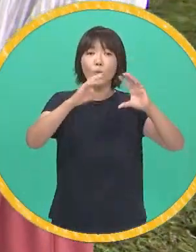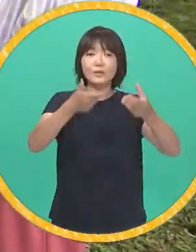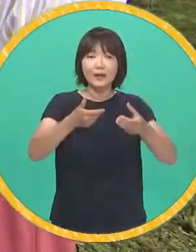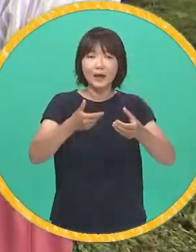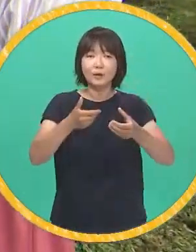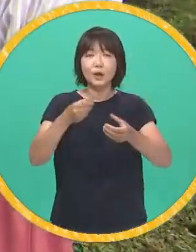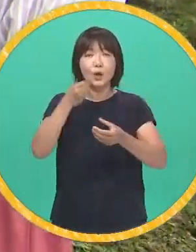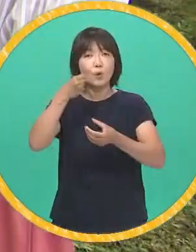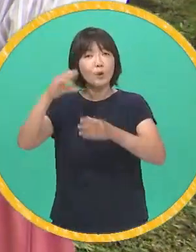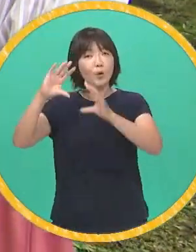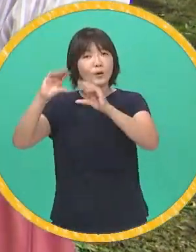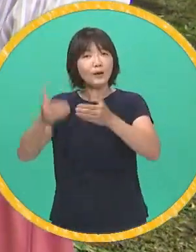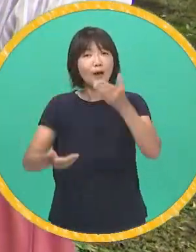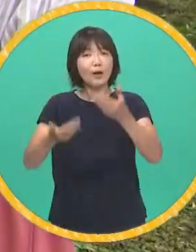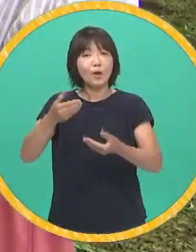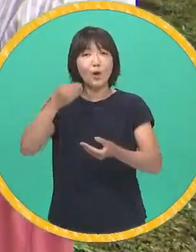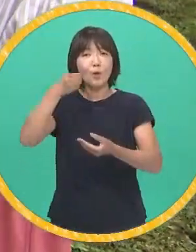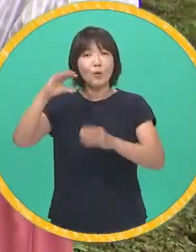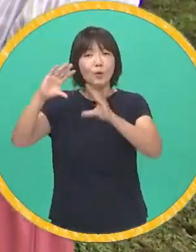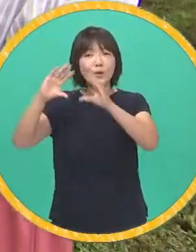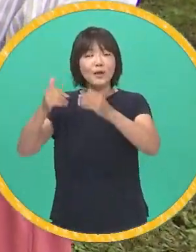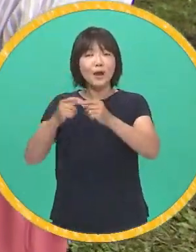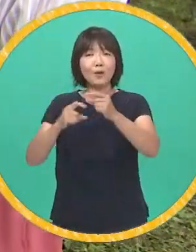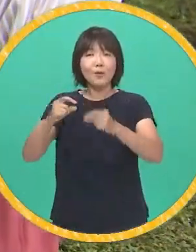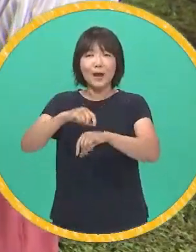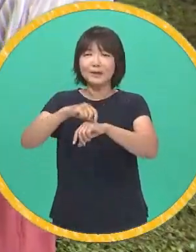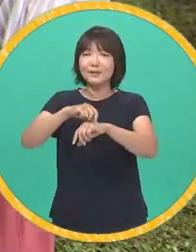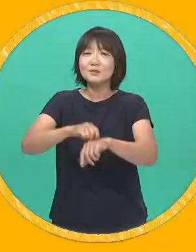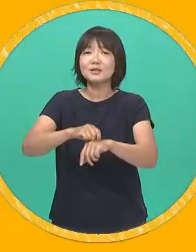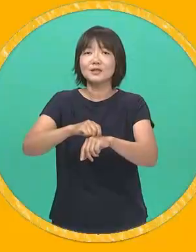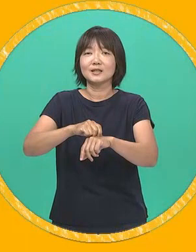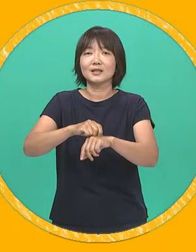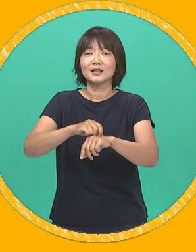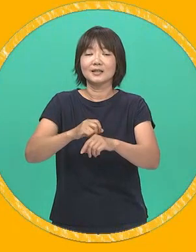よみんなゴメンは世界ね回厳しい